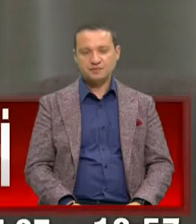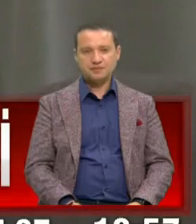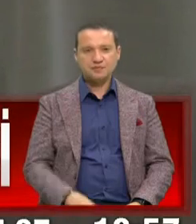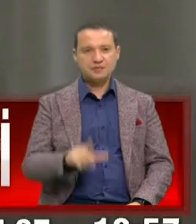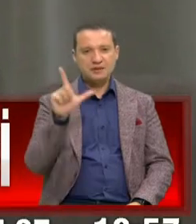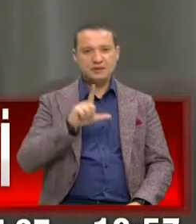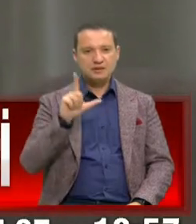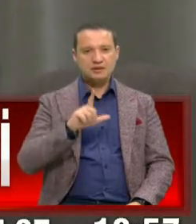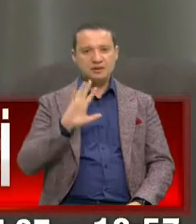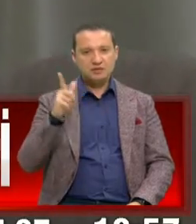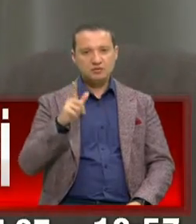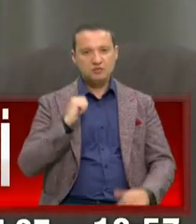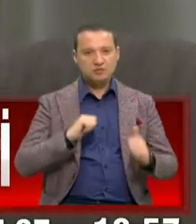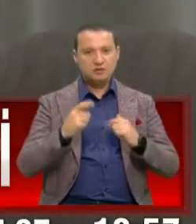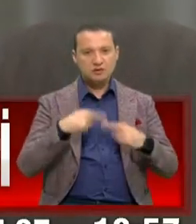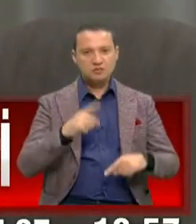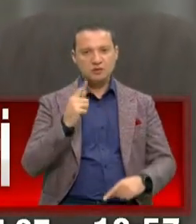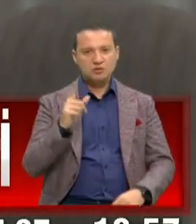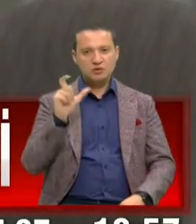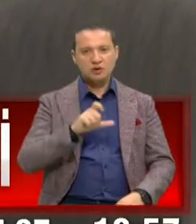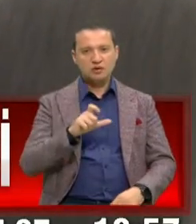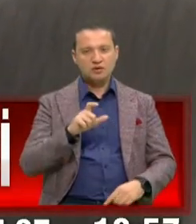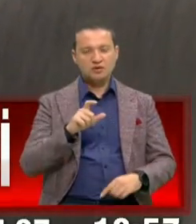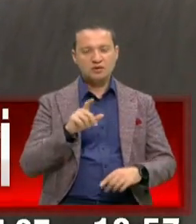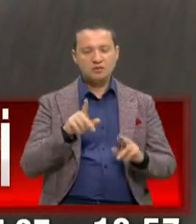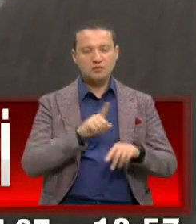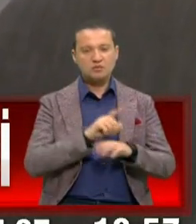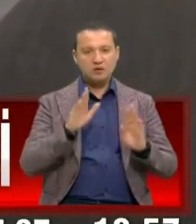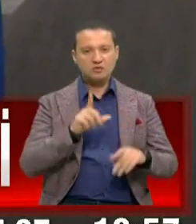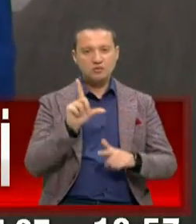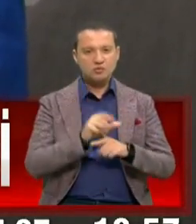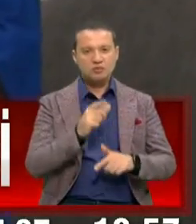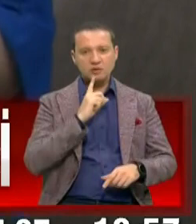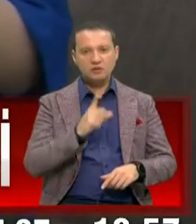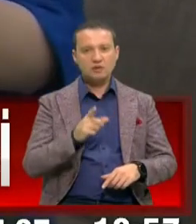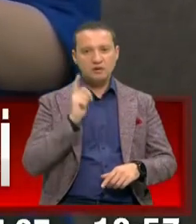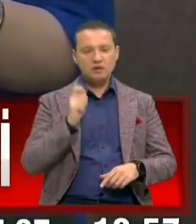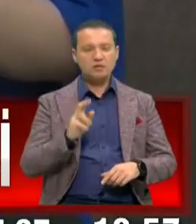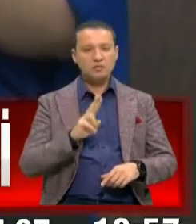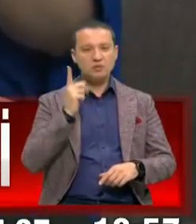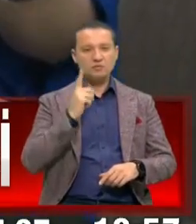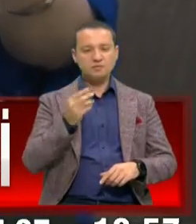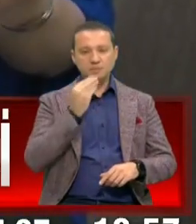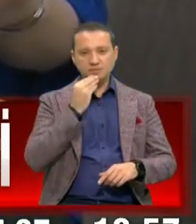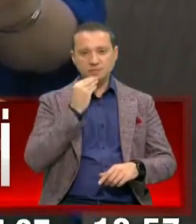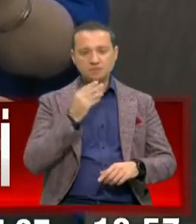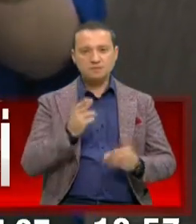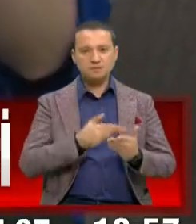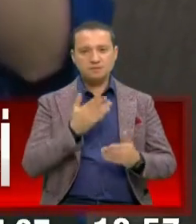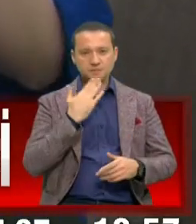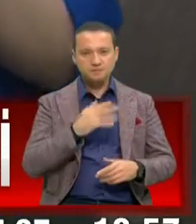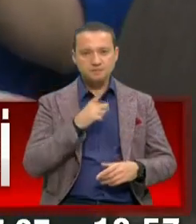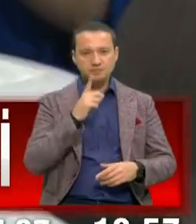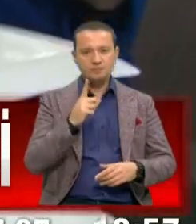liseye geçiş hem de Üniversite sınavlarına bir buçuk ay gibi çok kısa bir süre kaldı ve Uzmanlar diyor ki aslında mucize bir besi mucize bir kahvaltı yok